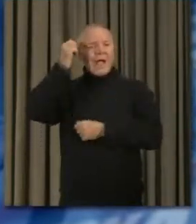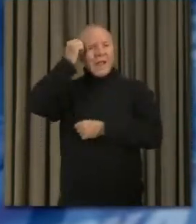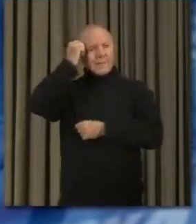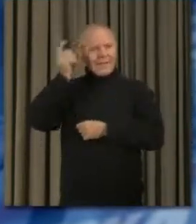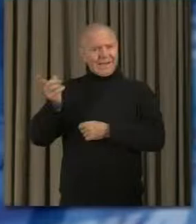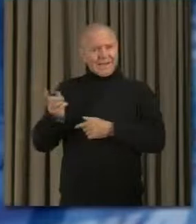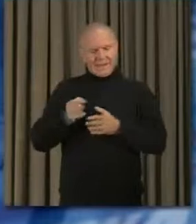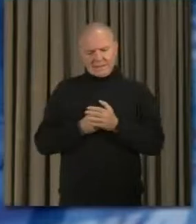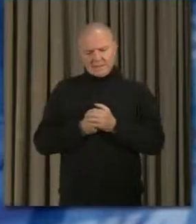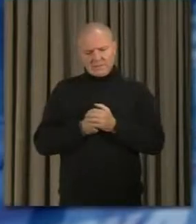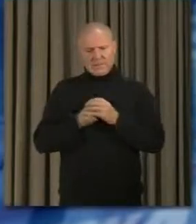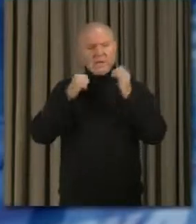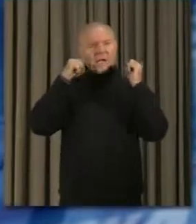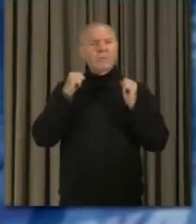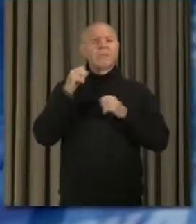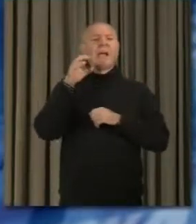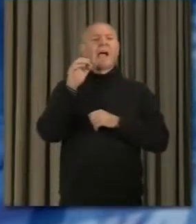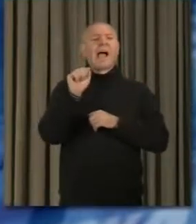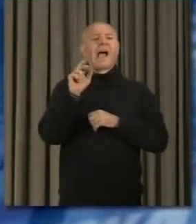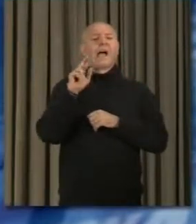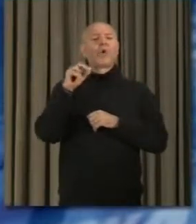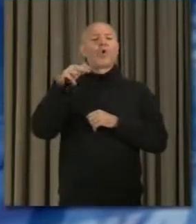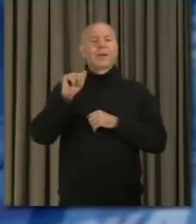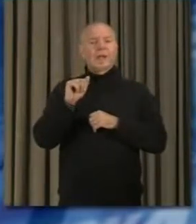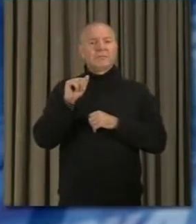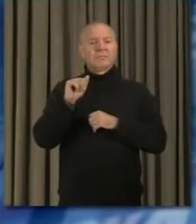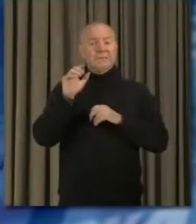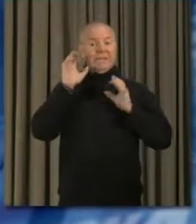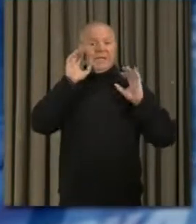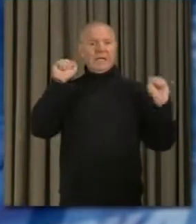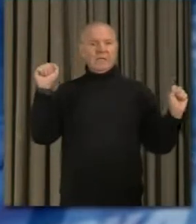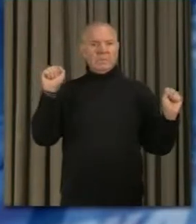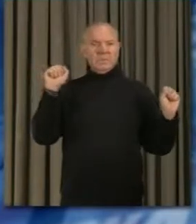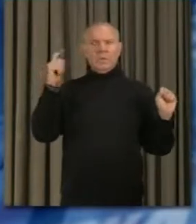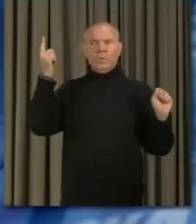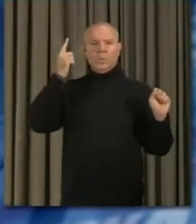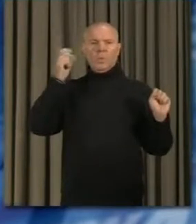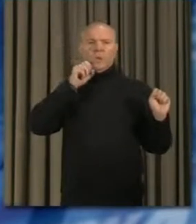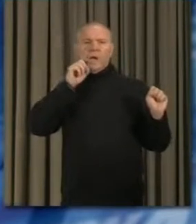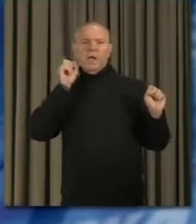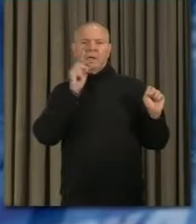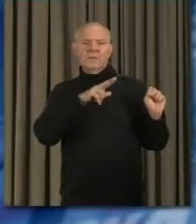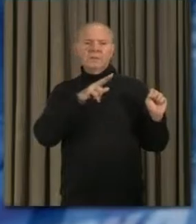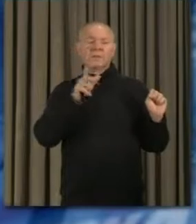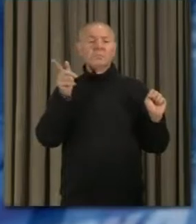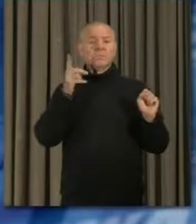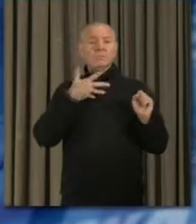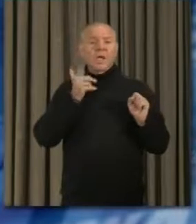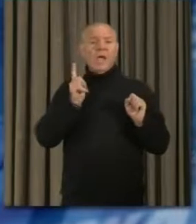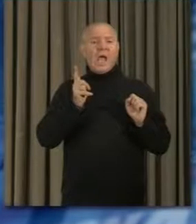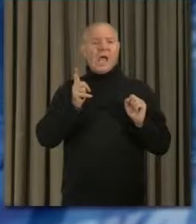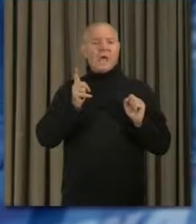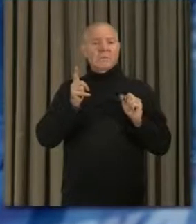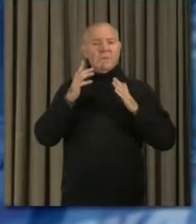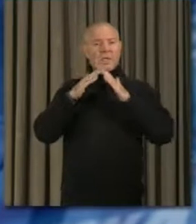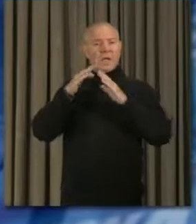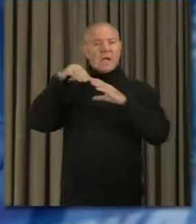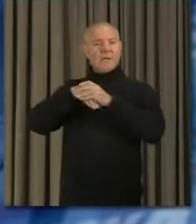sue iniziali, domiciliato ad Arona. I militari venerdì sera hanno ricevuto una segnalazione anonima circa la presenza di un'arma nel suo